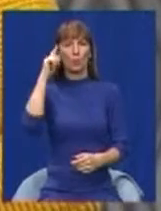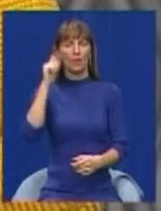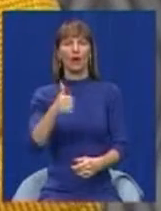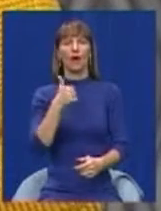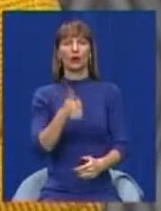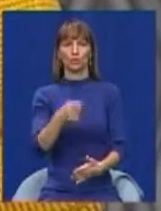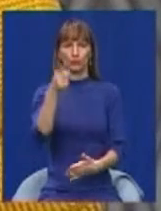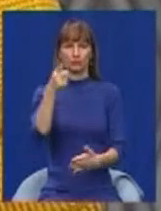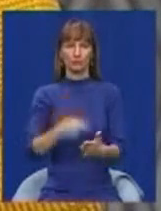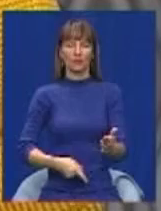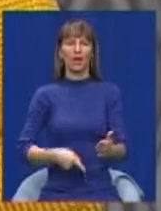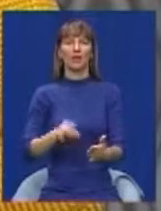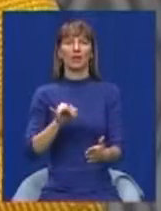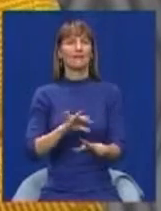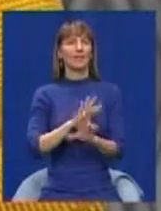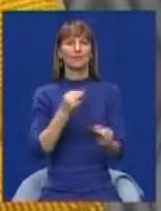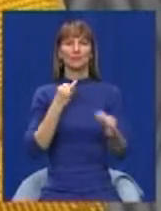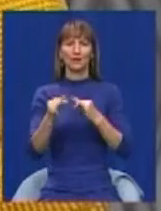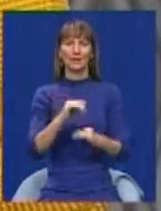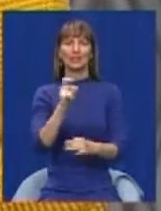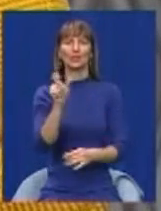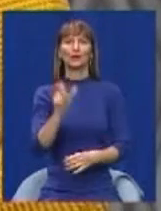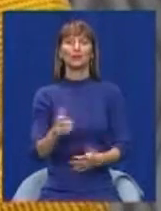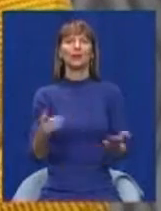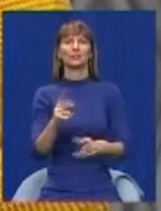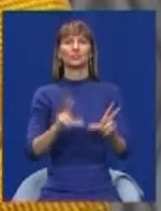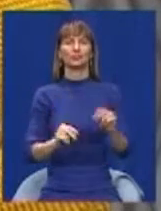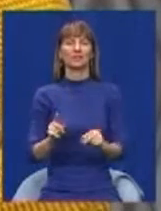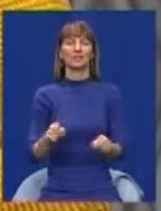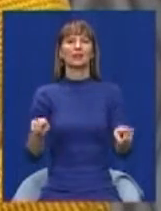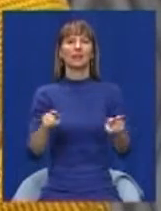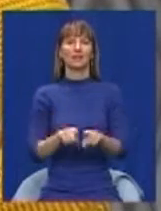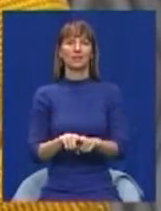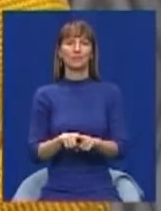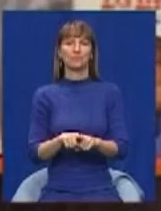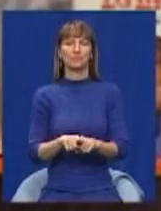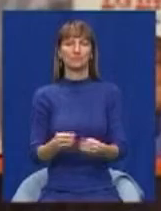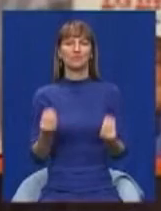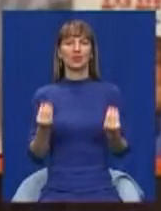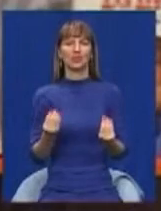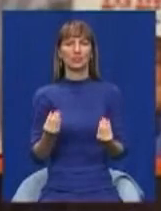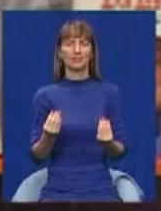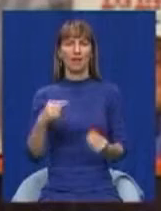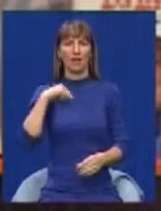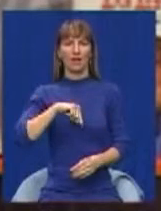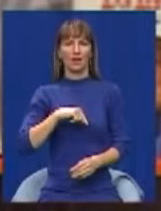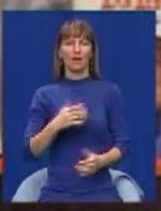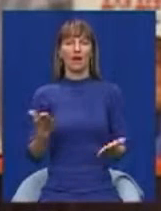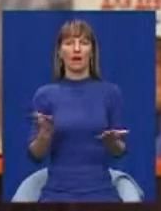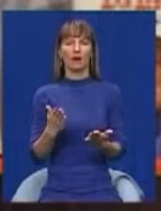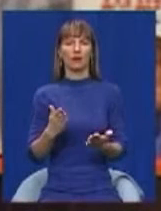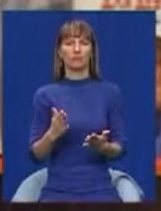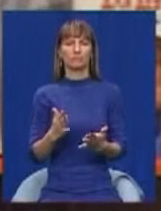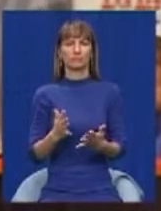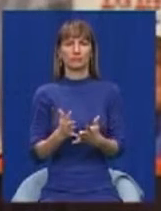добре переконувати та взагалі спілкуватися з людьми. Як ти вважаєш, як тобі така от якість, риса характеру, як